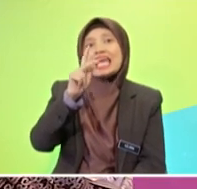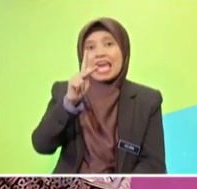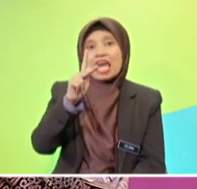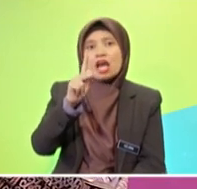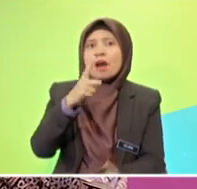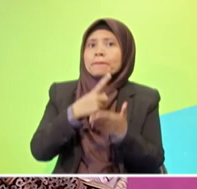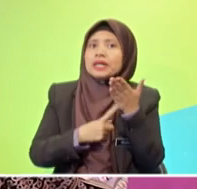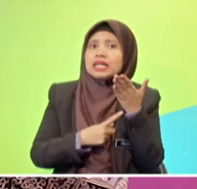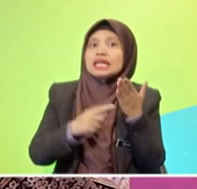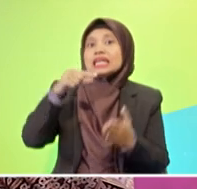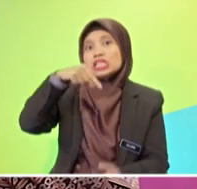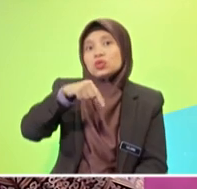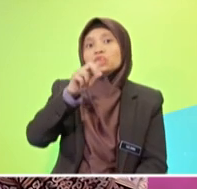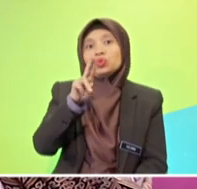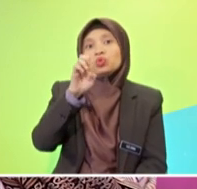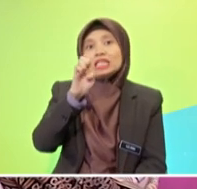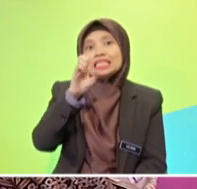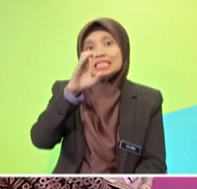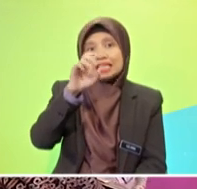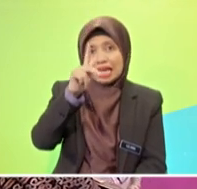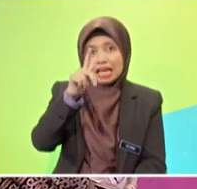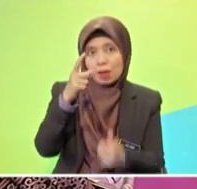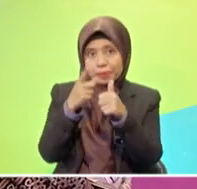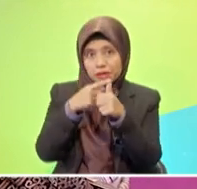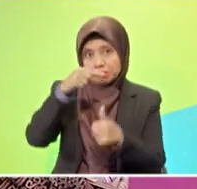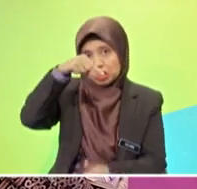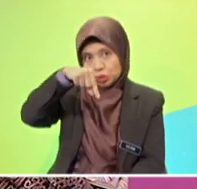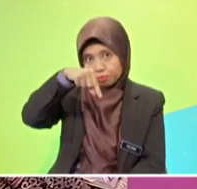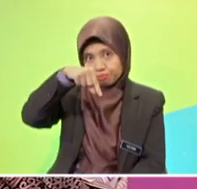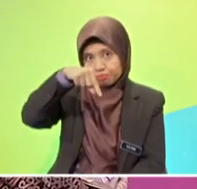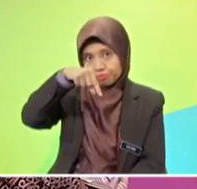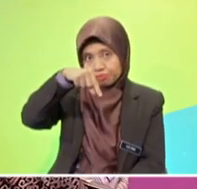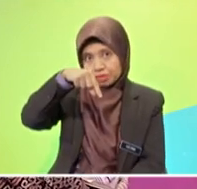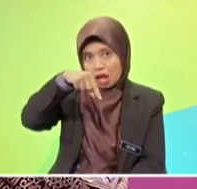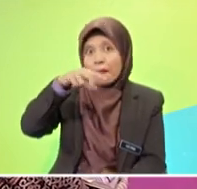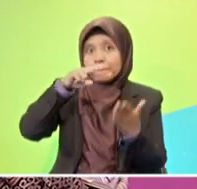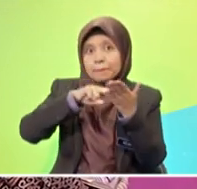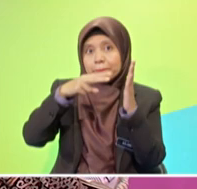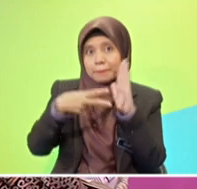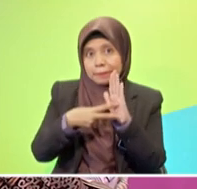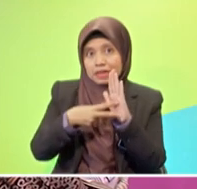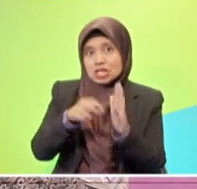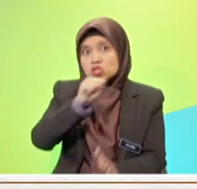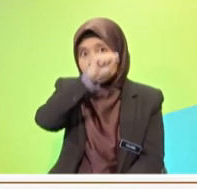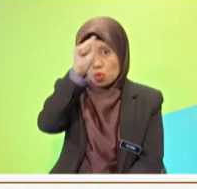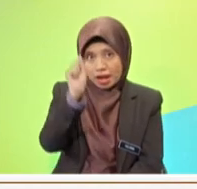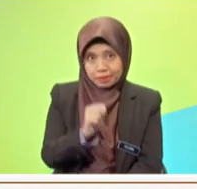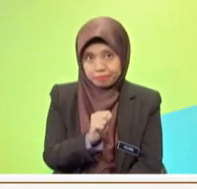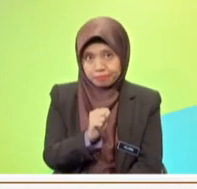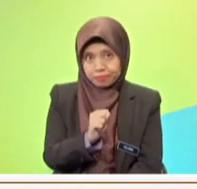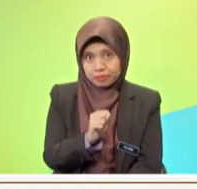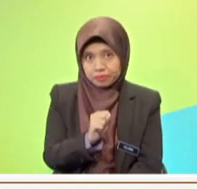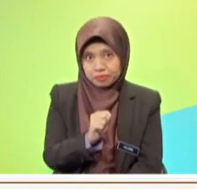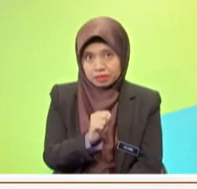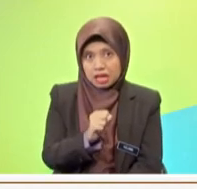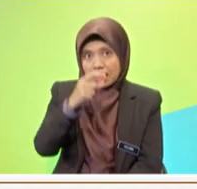huruf-huruf ini huruf yang pertama ialah huruf q yang membawa masuk Christian Mark murid akan